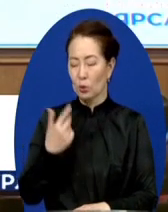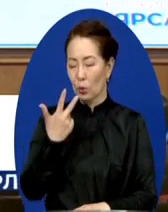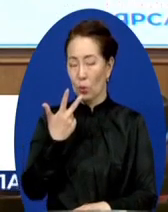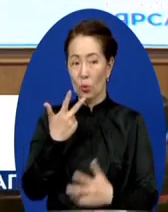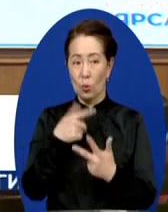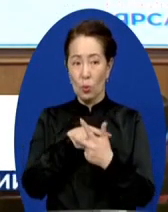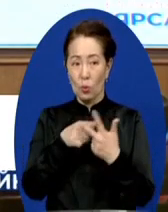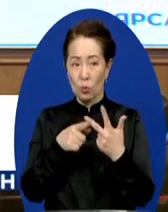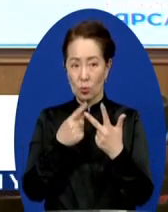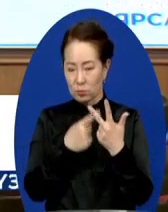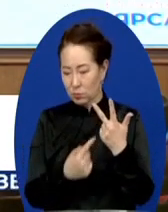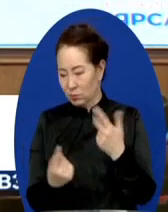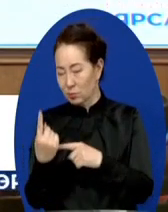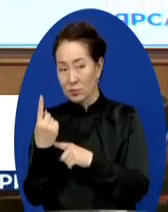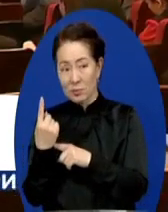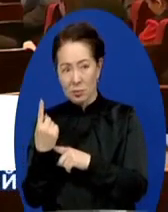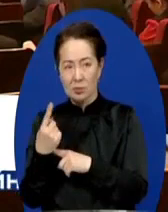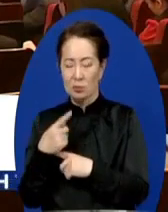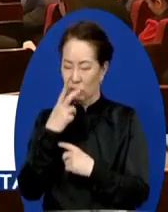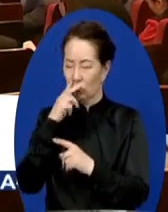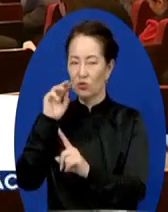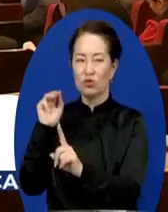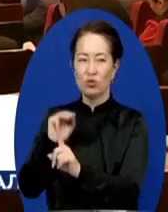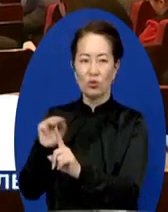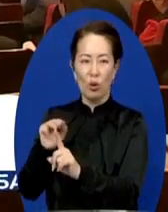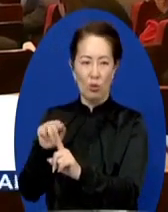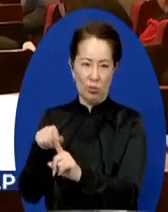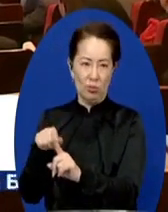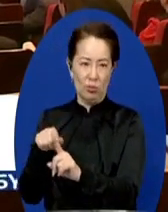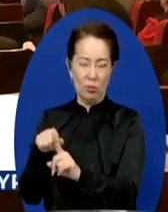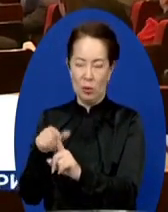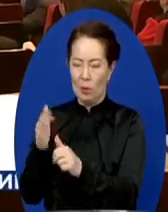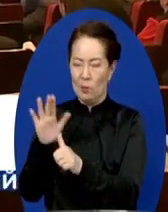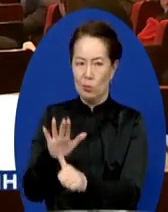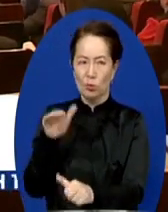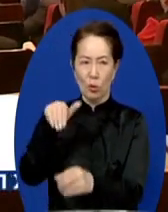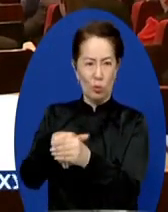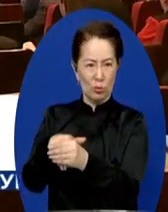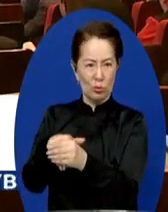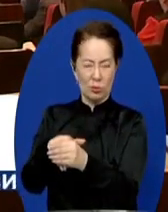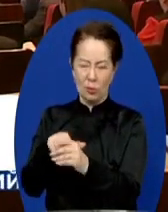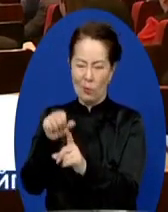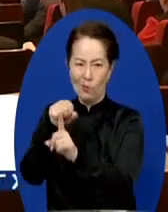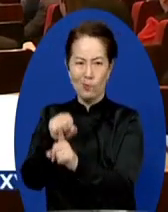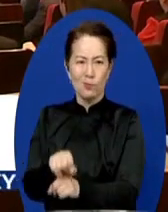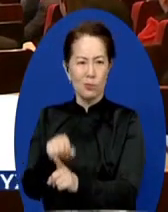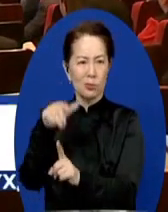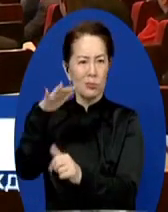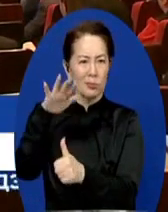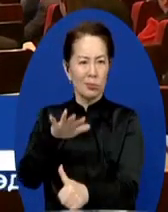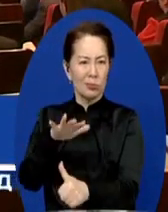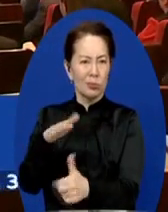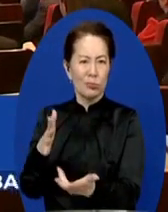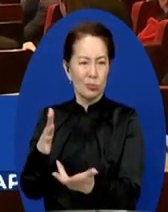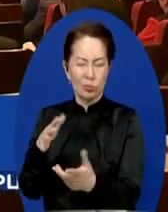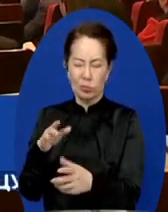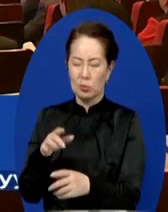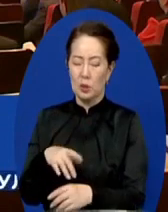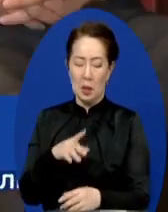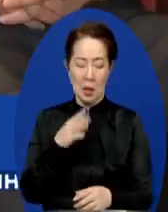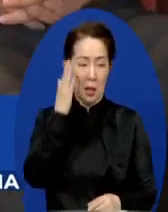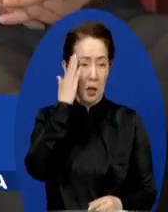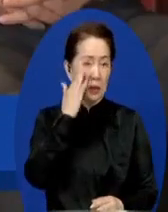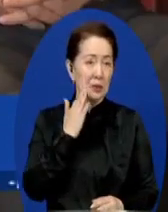Өнөөдөр 3 хүүхэд тутмын нэг нь ямар нэгэн байдлаар үл хайхрах хүчирхийлэлд өртдөг гэх судалгаа байна. Үл хайхрах хүчирхийллийн суурь шалтгаан болсон эцэг эх